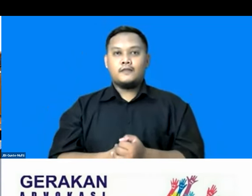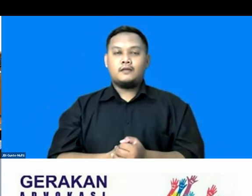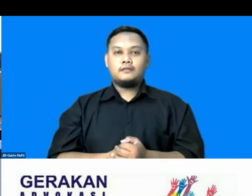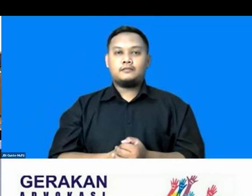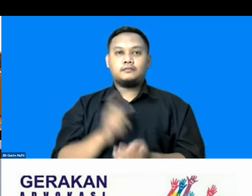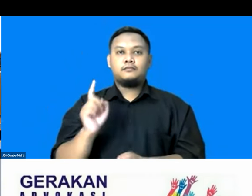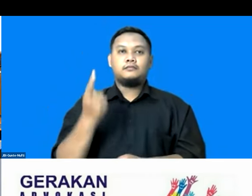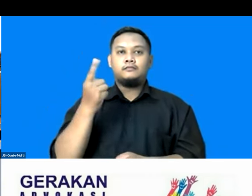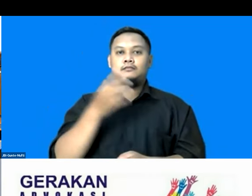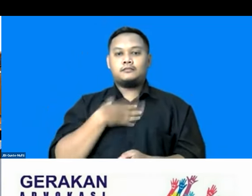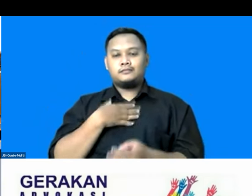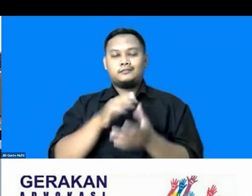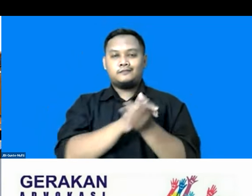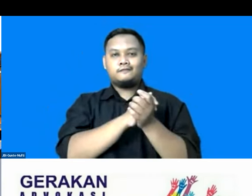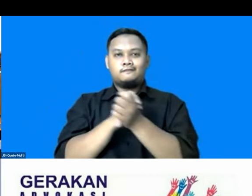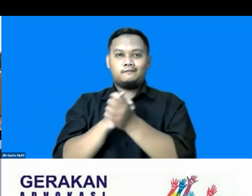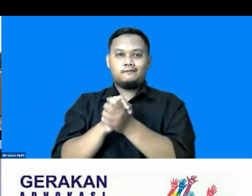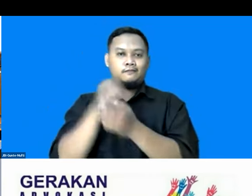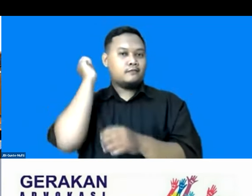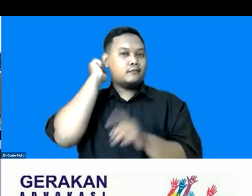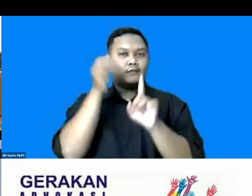Pertama, saya akan mengenalkan Ibu Berti.